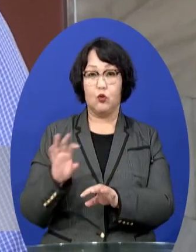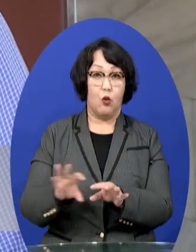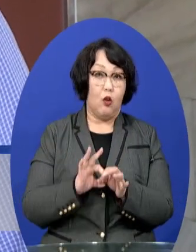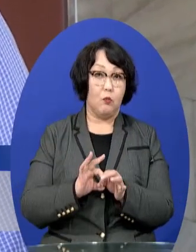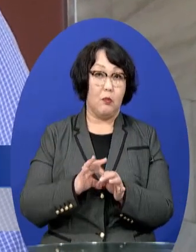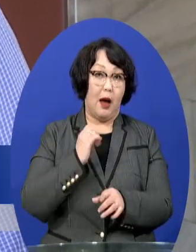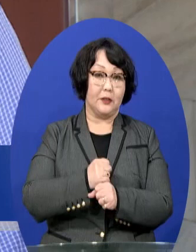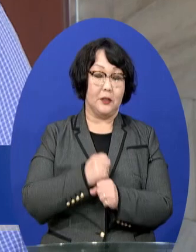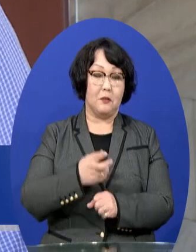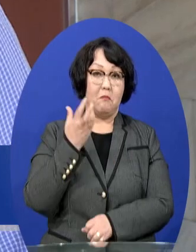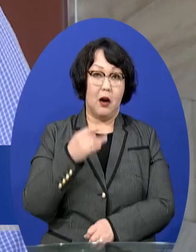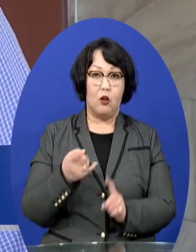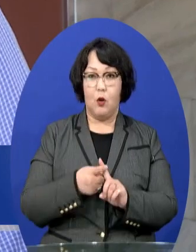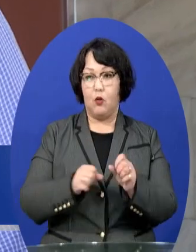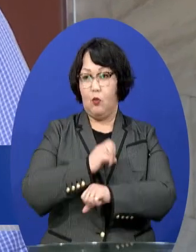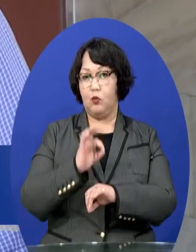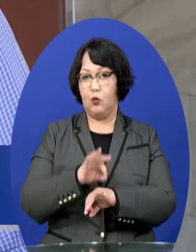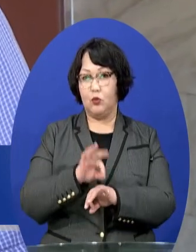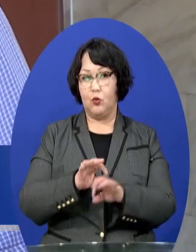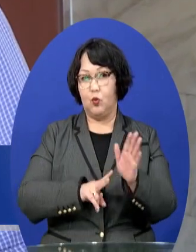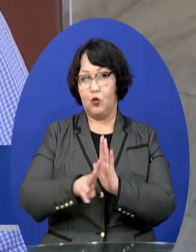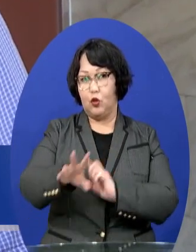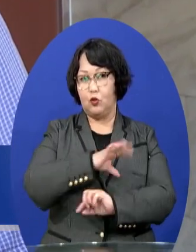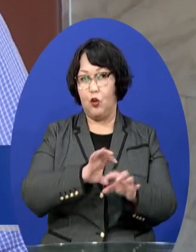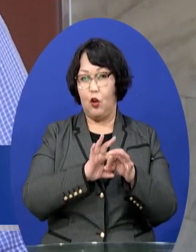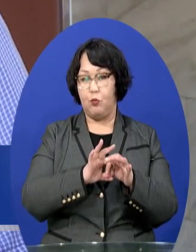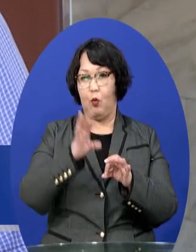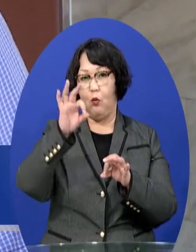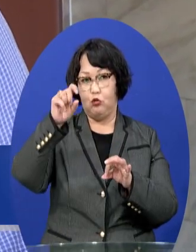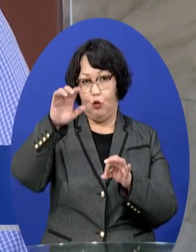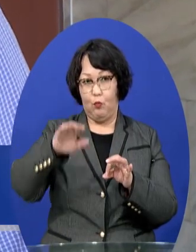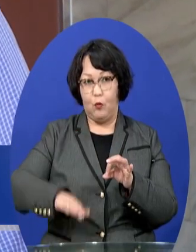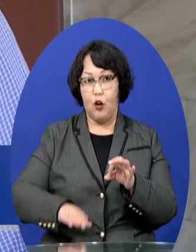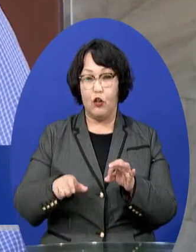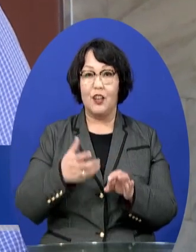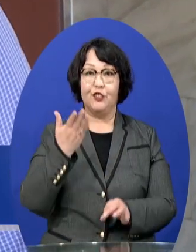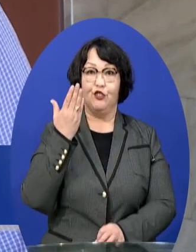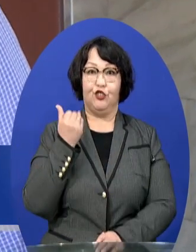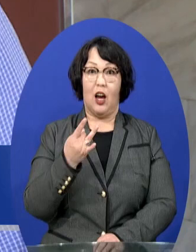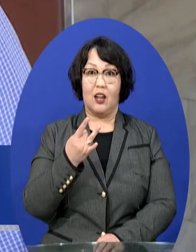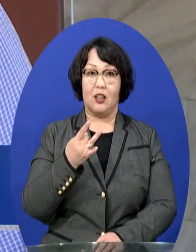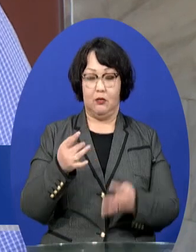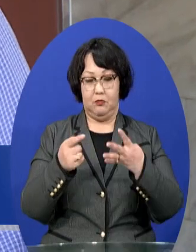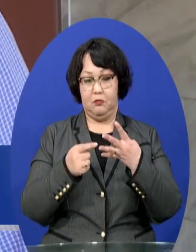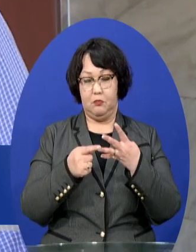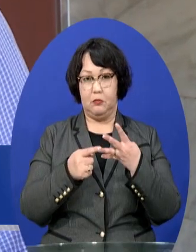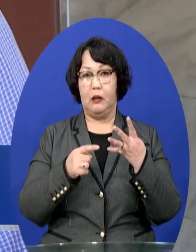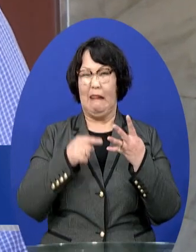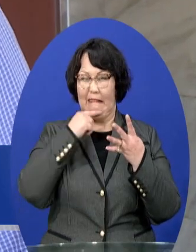сая цардхалтай холбогдуулаад буурсан байгаа. Одоо тэгээд нөө шарт төвшөнд шилжснээр харин ажлын байрны өдрмөн таа эргээс